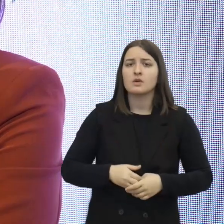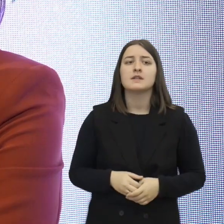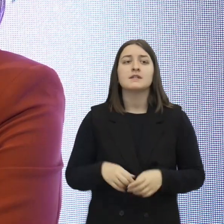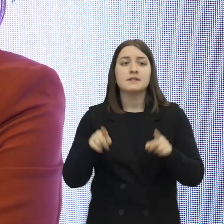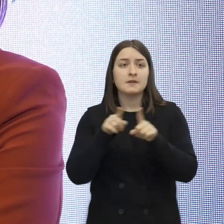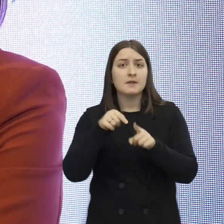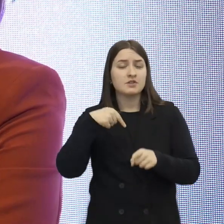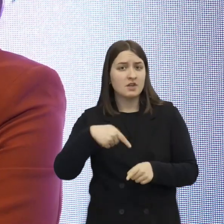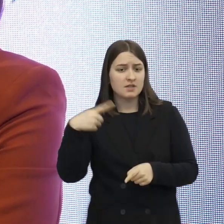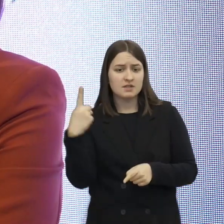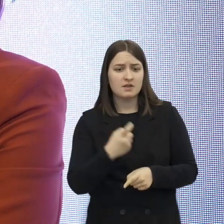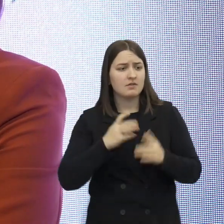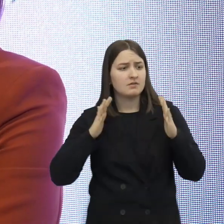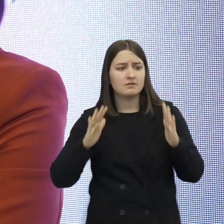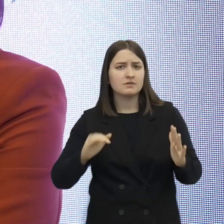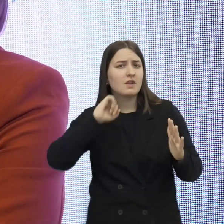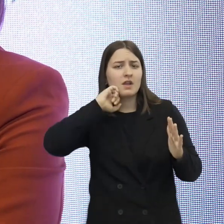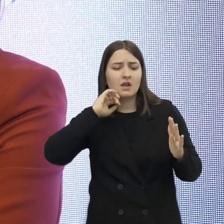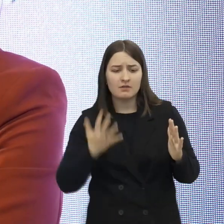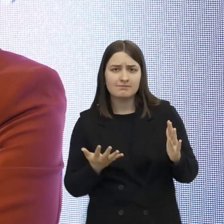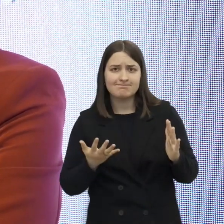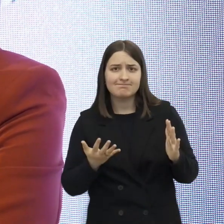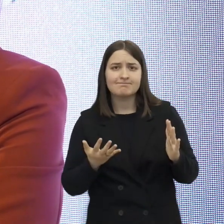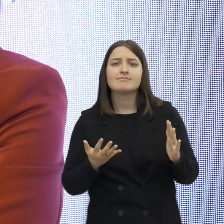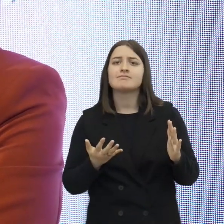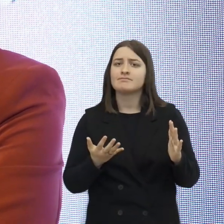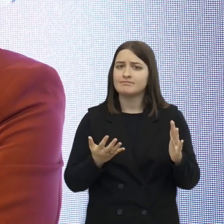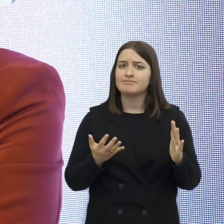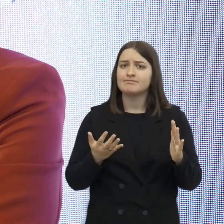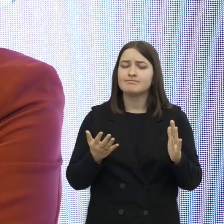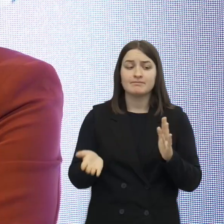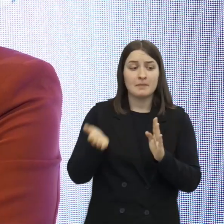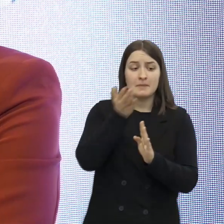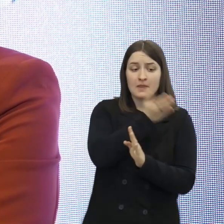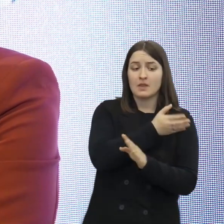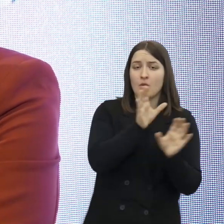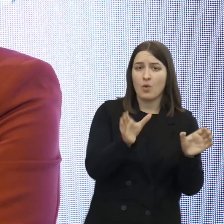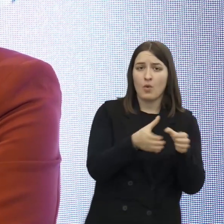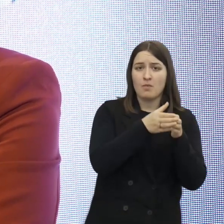šią savaitę, praeitą komandos nariai organizavo